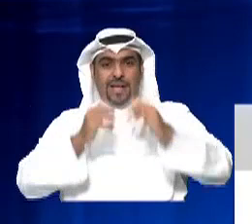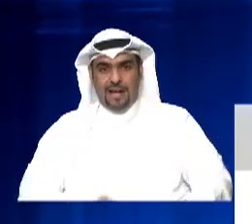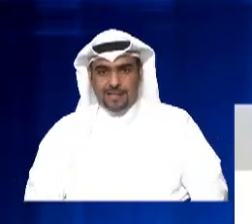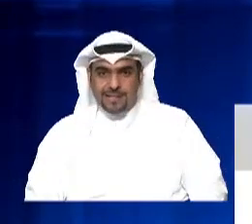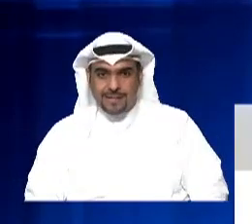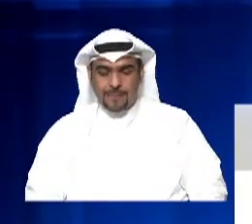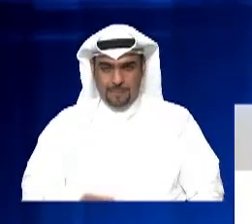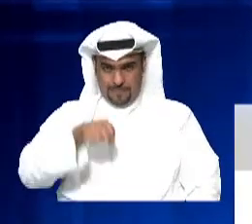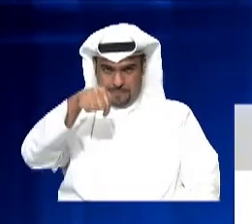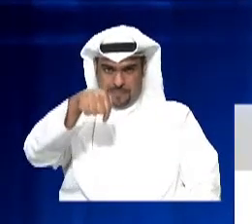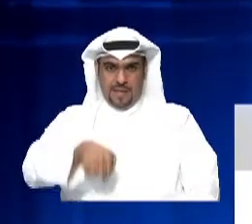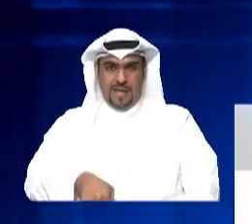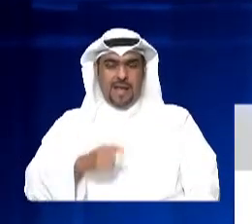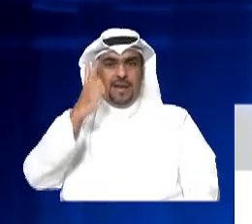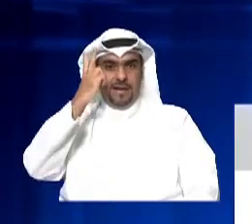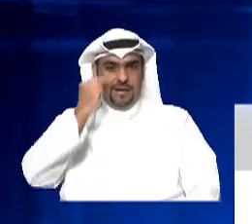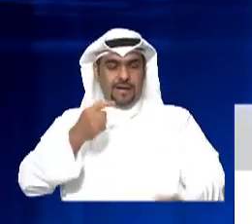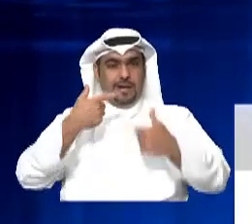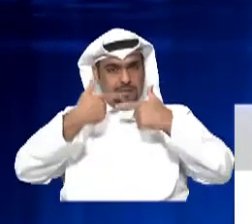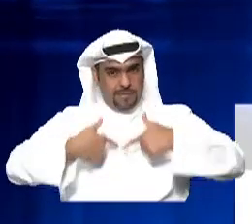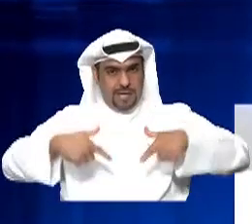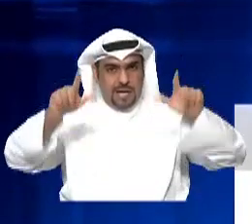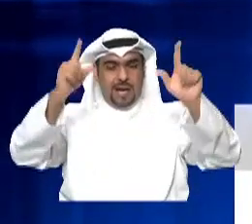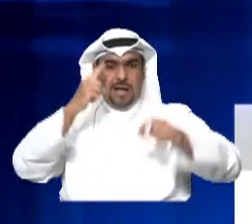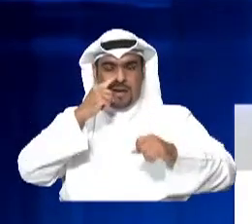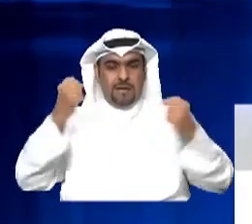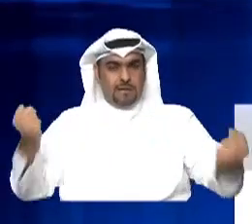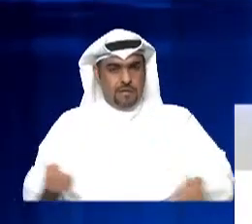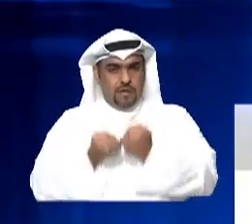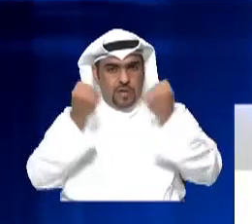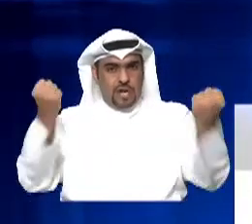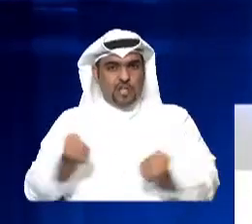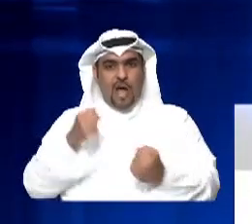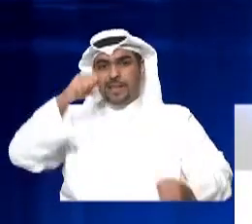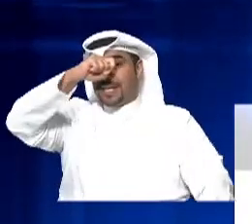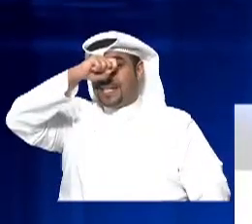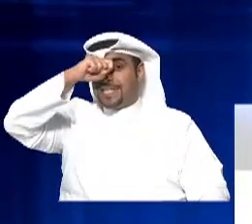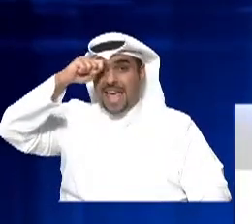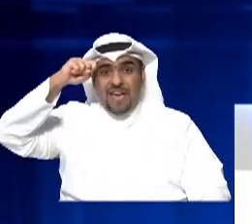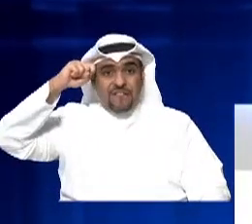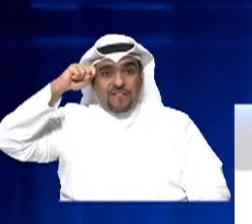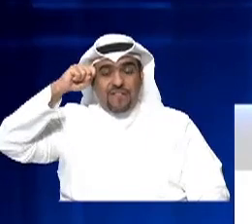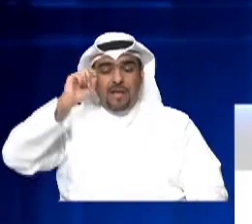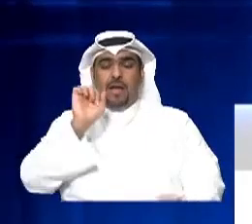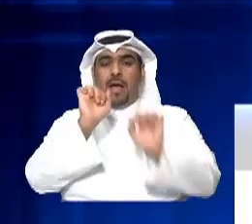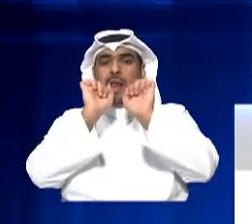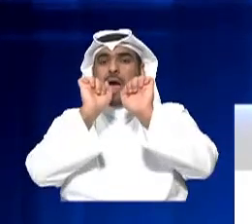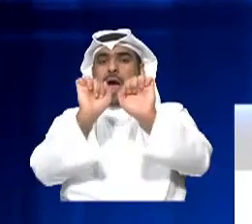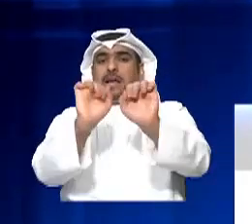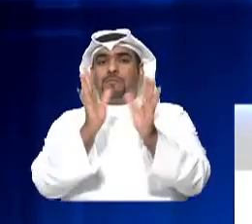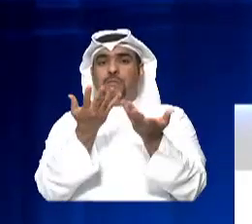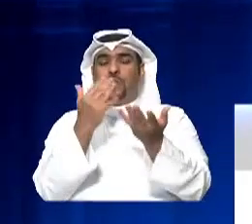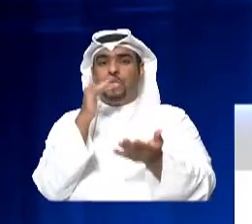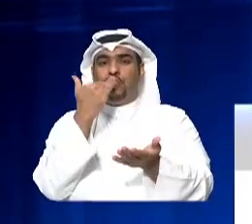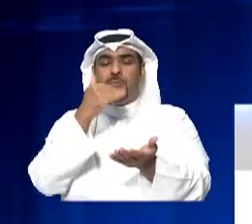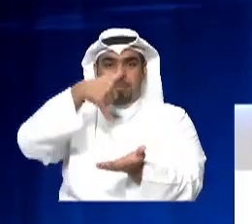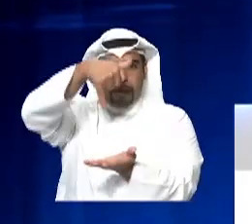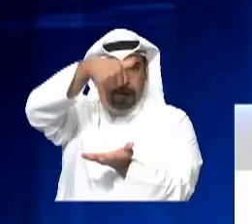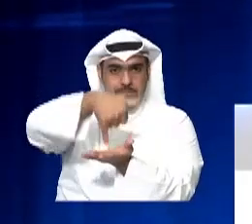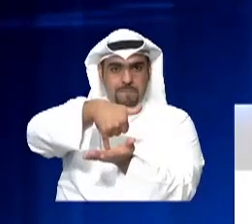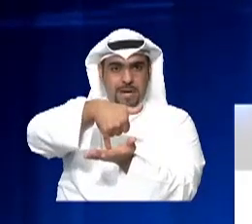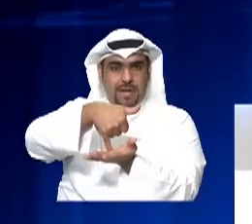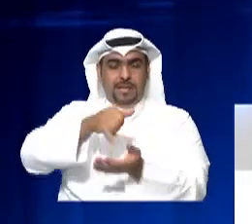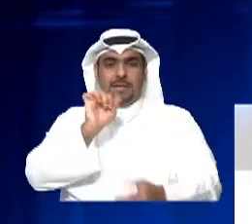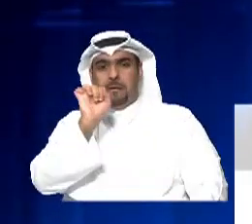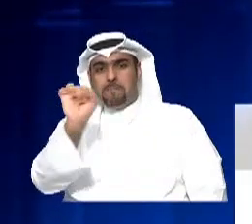تعمل على اطلاق حسنه من الانشطه خلال فتره الصيف بمراكز الشباب تحت مظله مشروع هواياتي